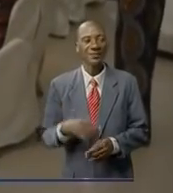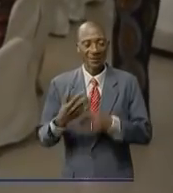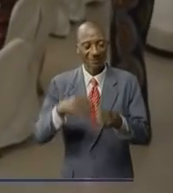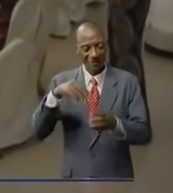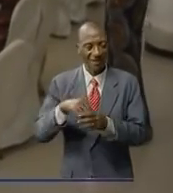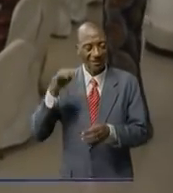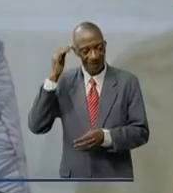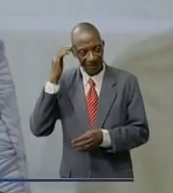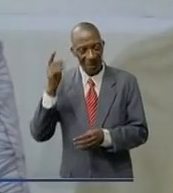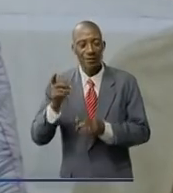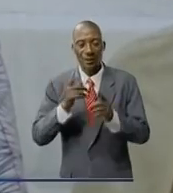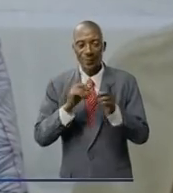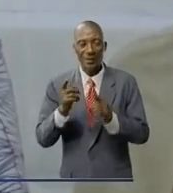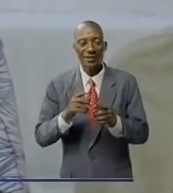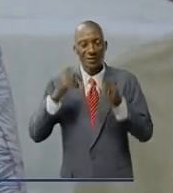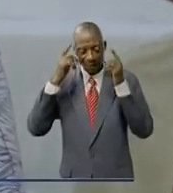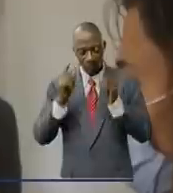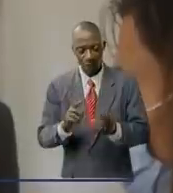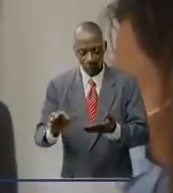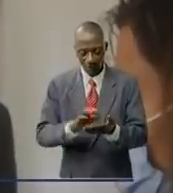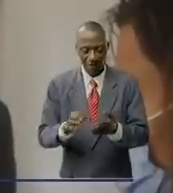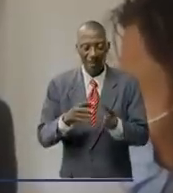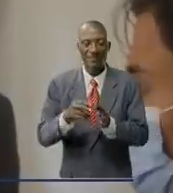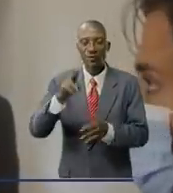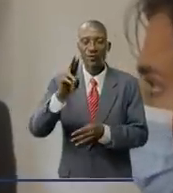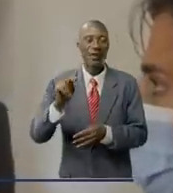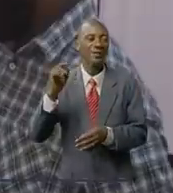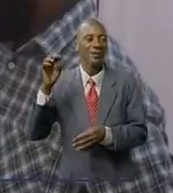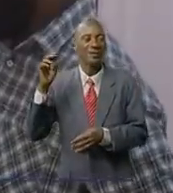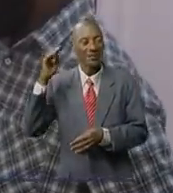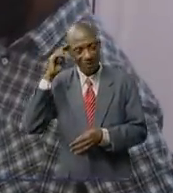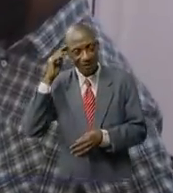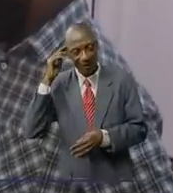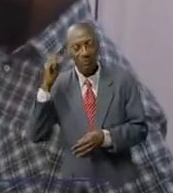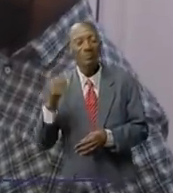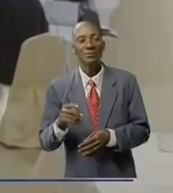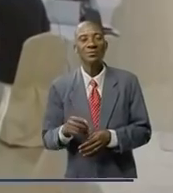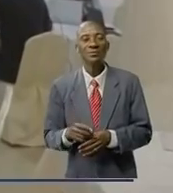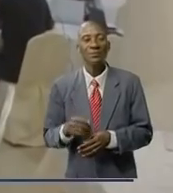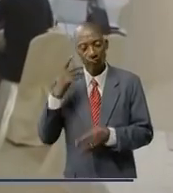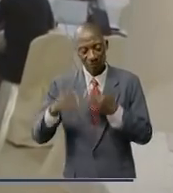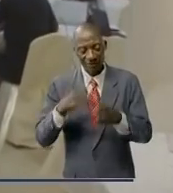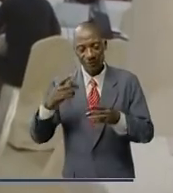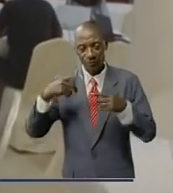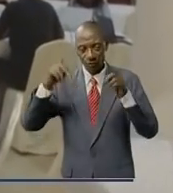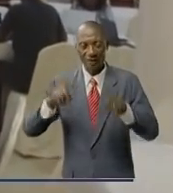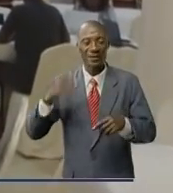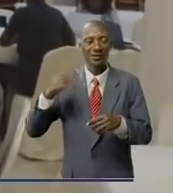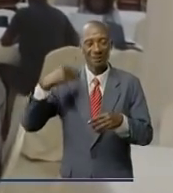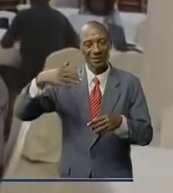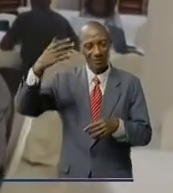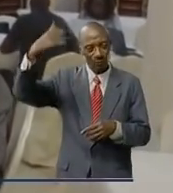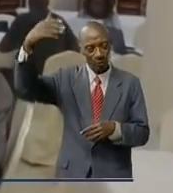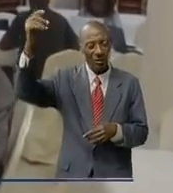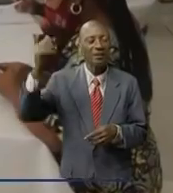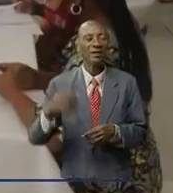programme conjoint des Nations Unies sur le VIH-SIDA, la vision de ces assises, c'est la priorisation pour les prochaines années de ce programme. Selon elle, le VIH-SIDA